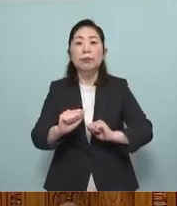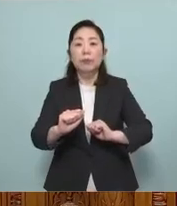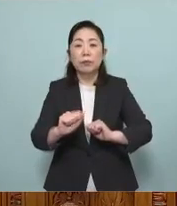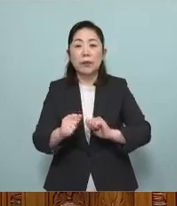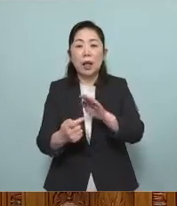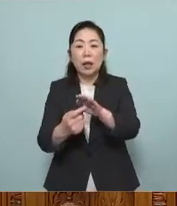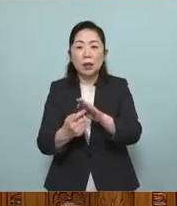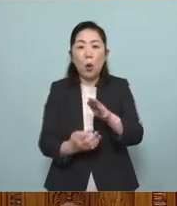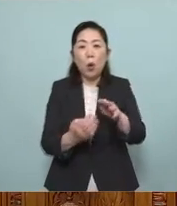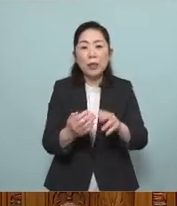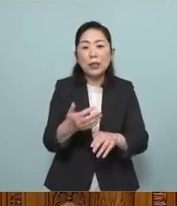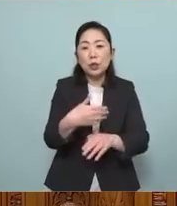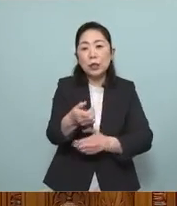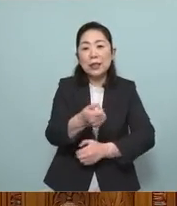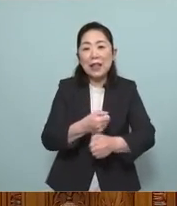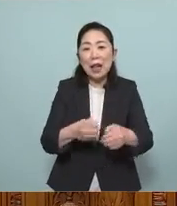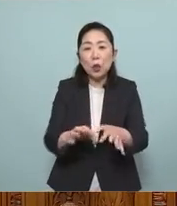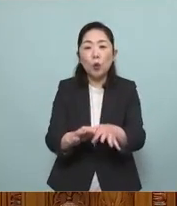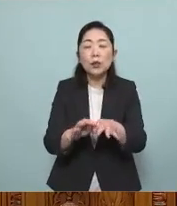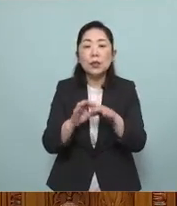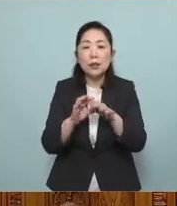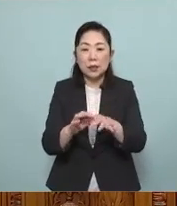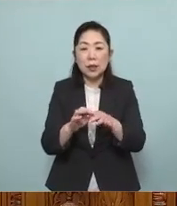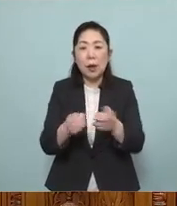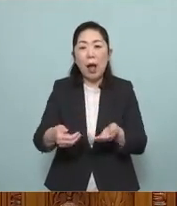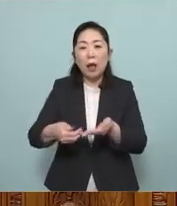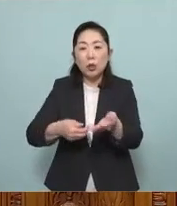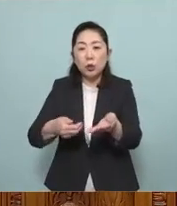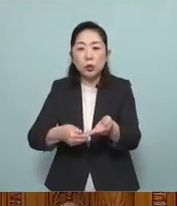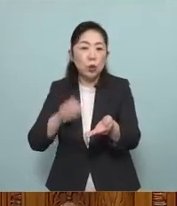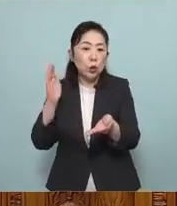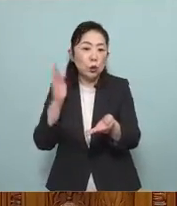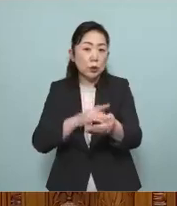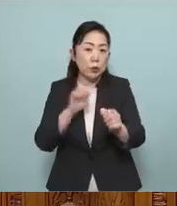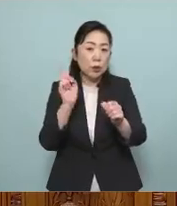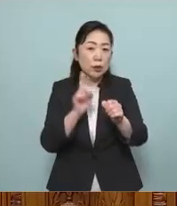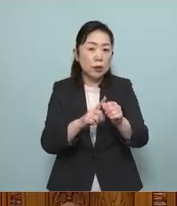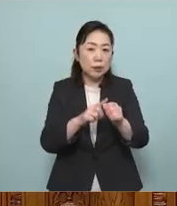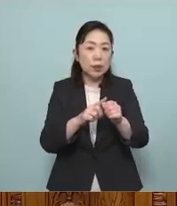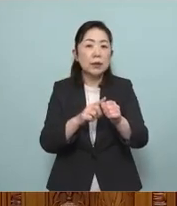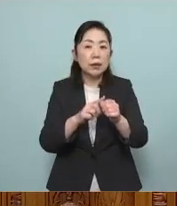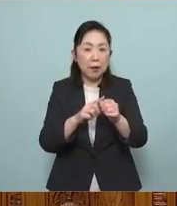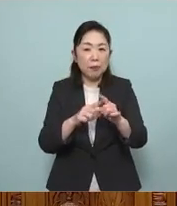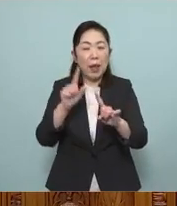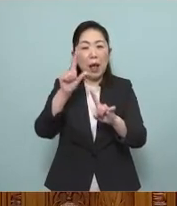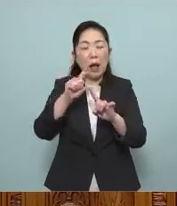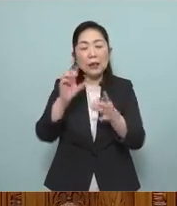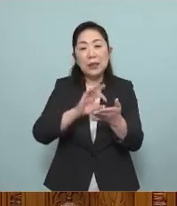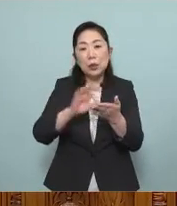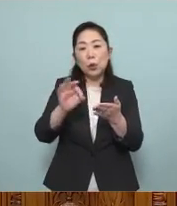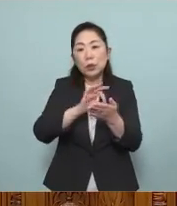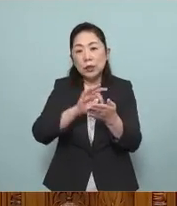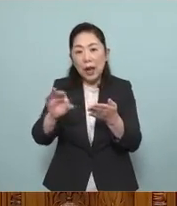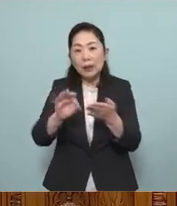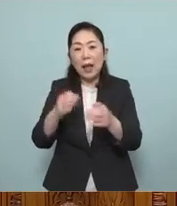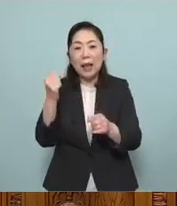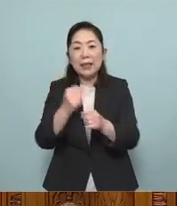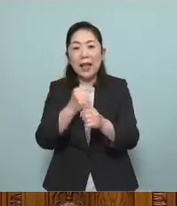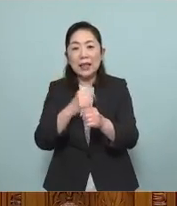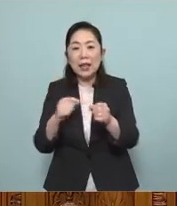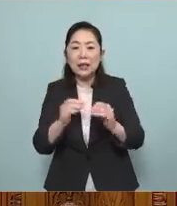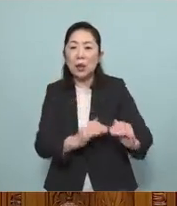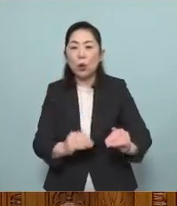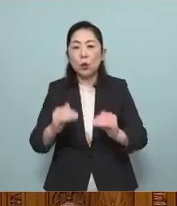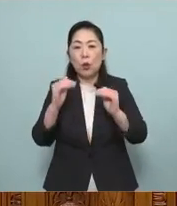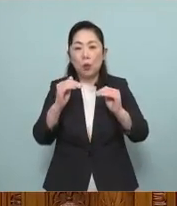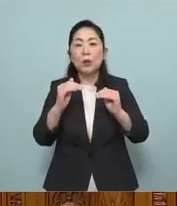林水産業については、輸出の促進とスマート化による生産性向上により、成長